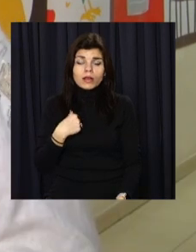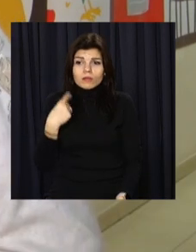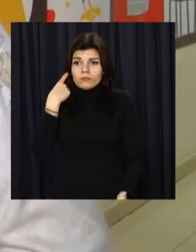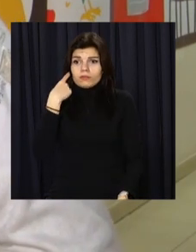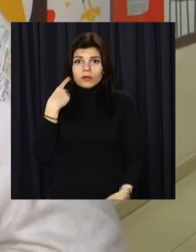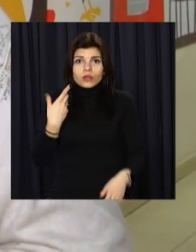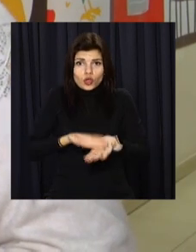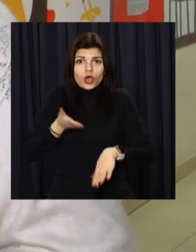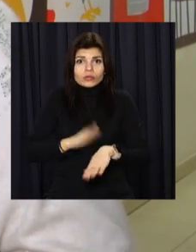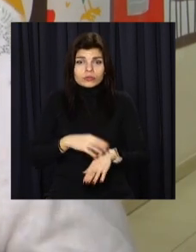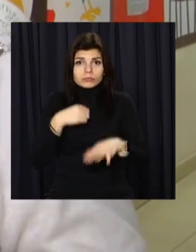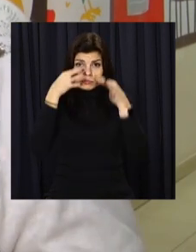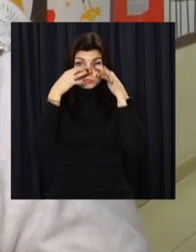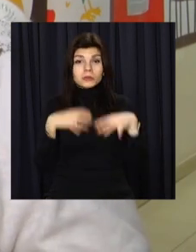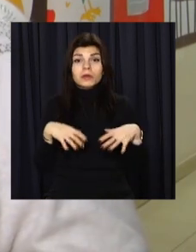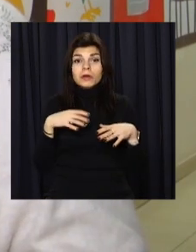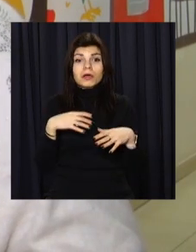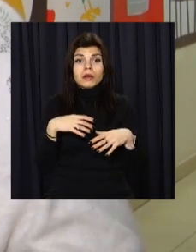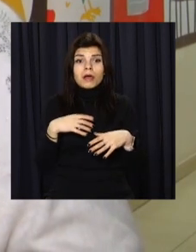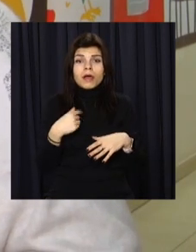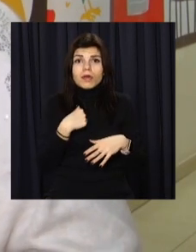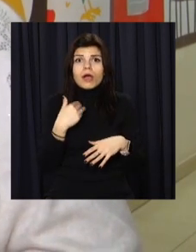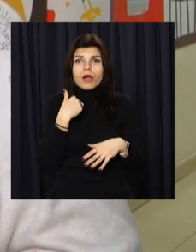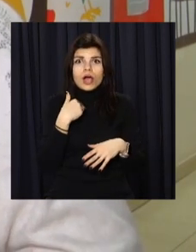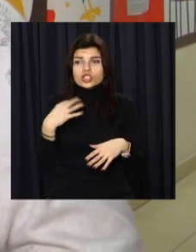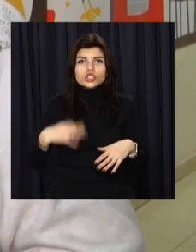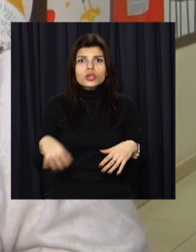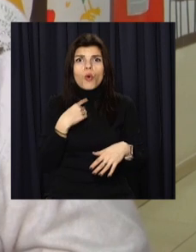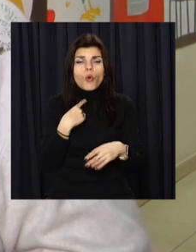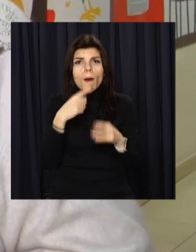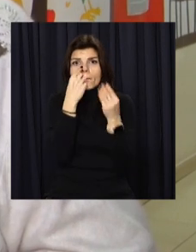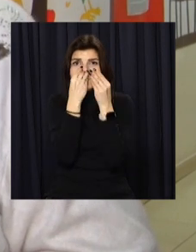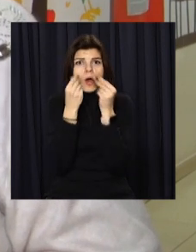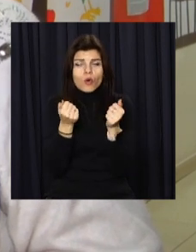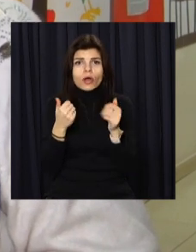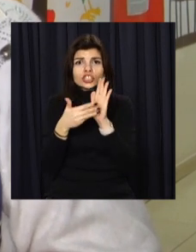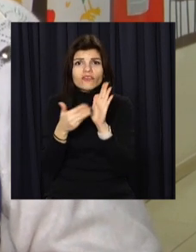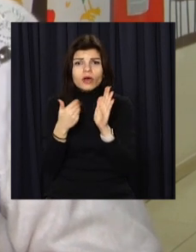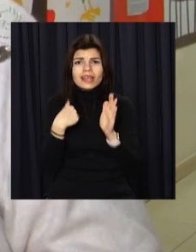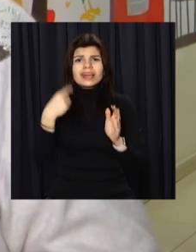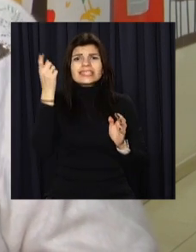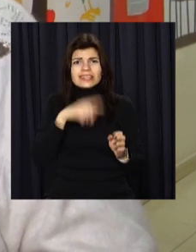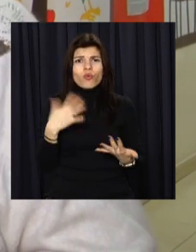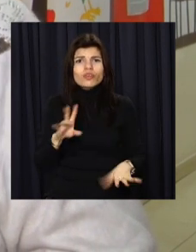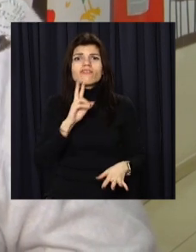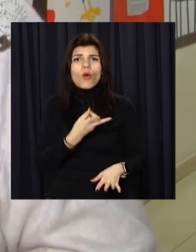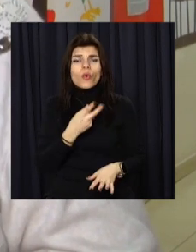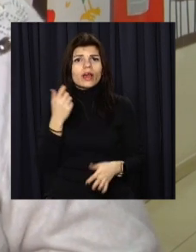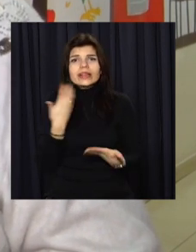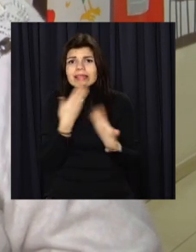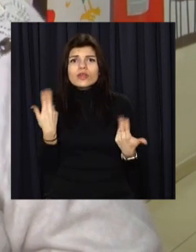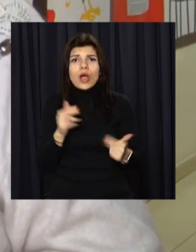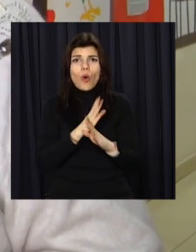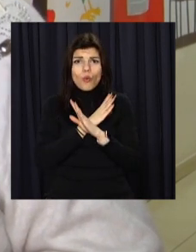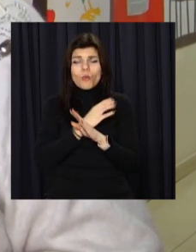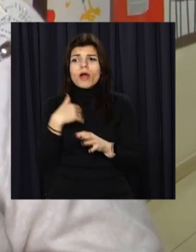було услышати це. І чому-то мені показалось, що це син зове мене, хоча я знаю, що його нет. А я